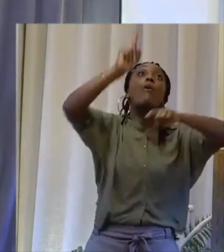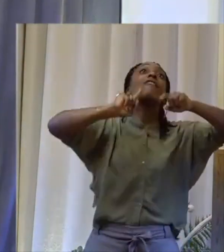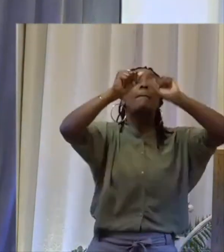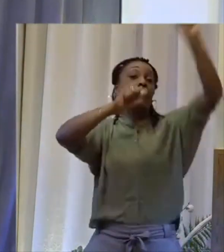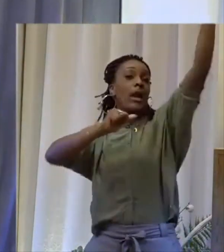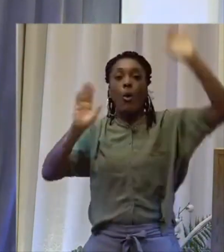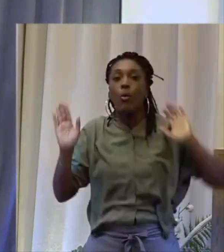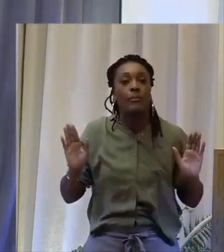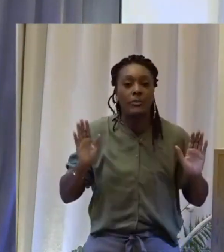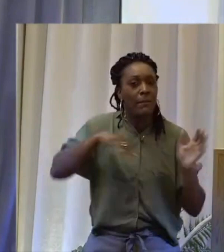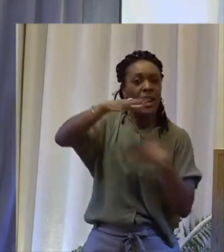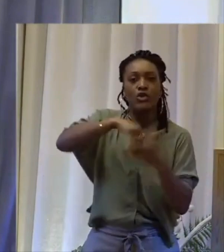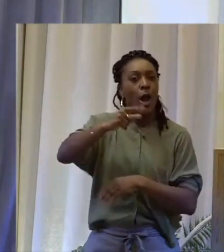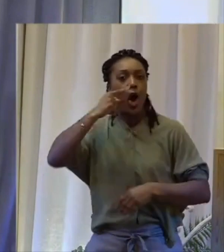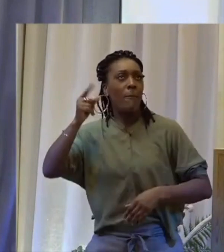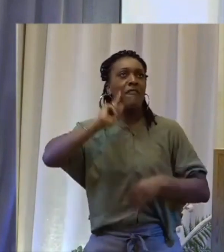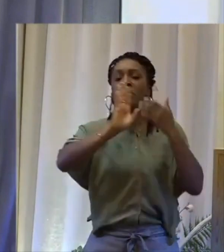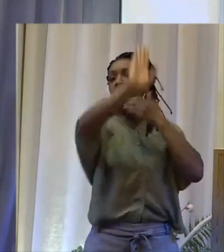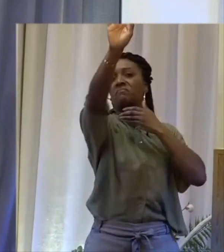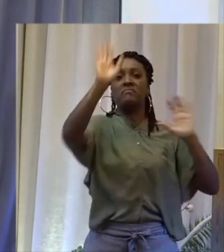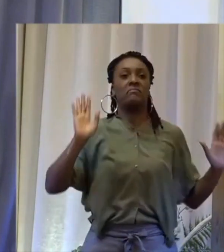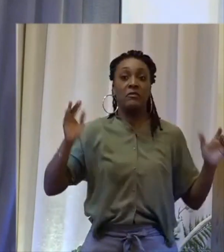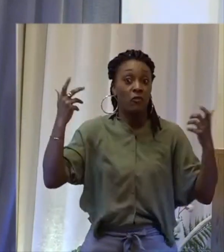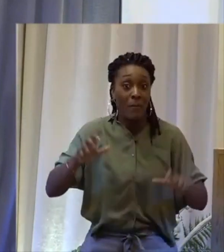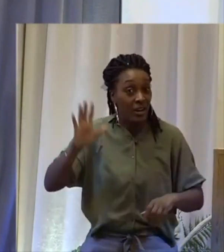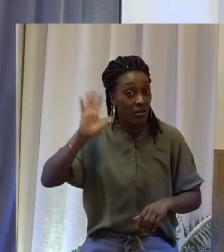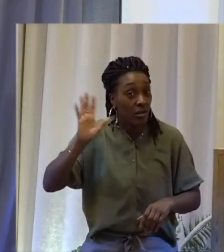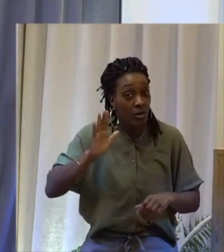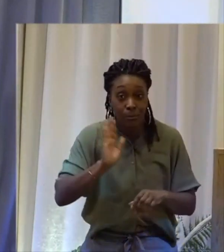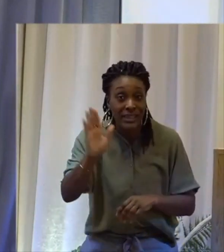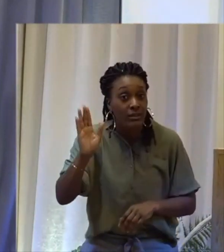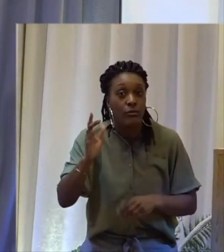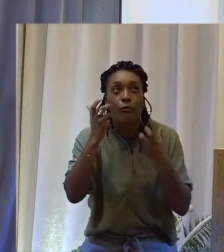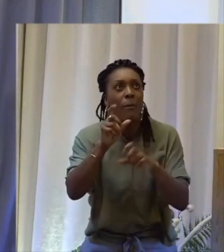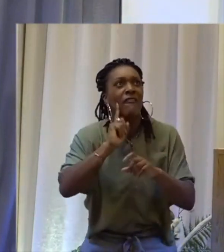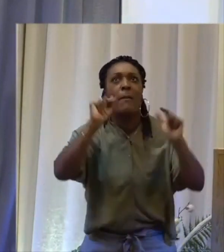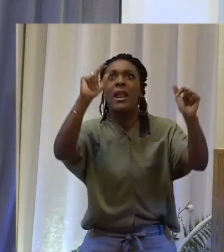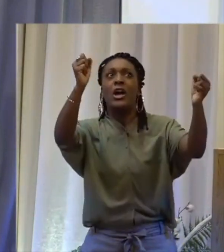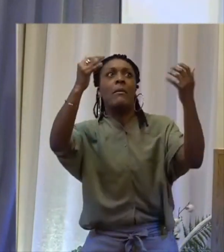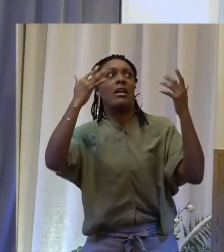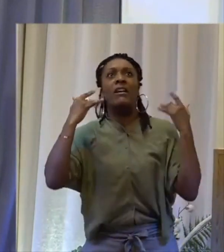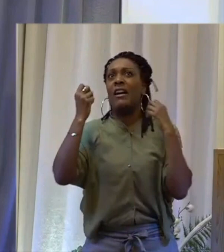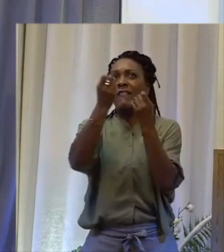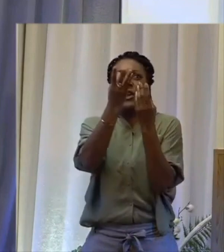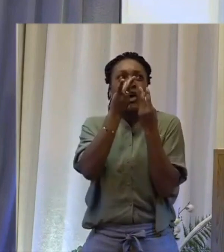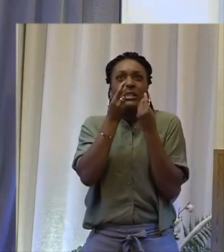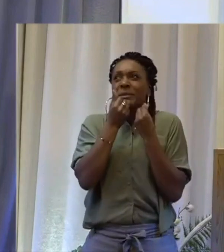une distance entre nous et elle, de peur que quelque chose nous arrive, que le ciel nous tombe sur la